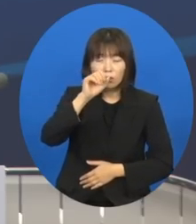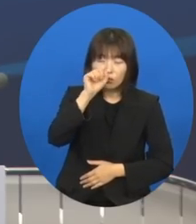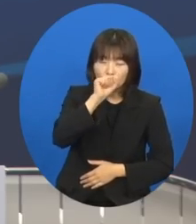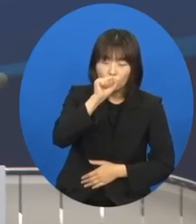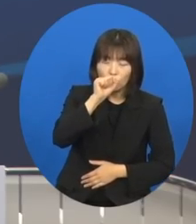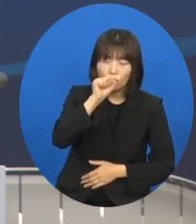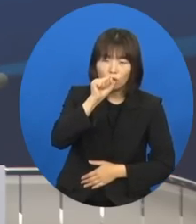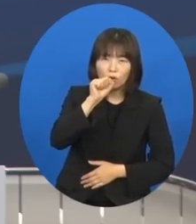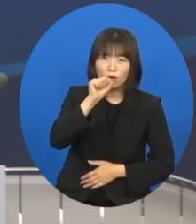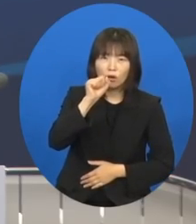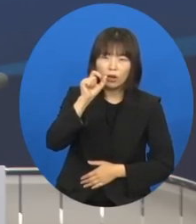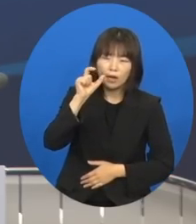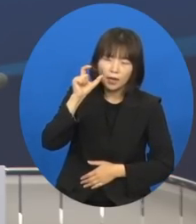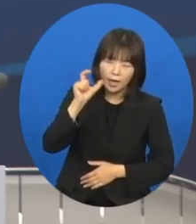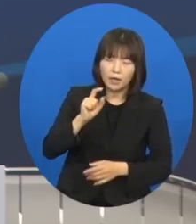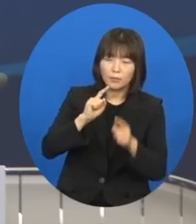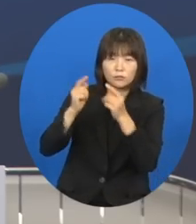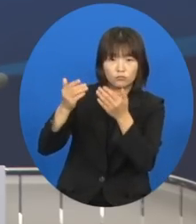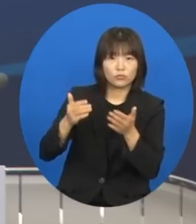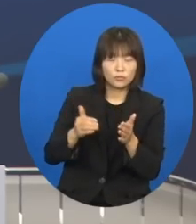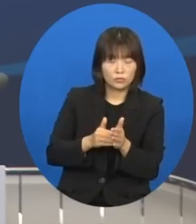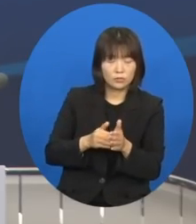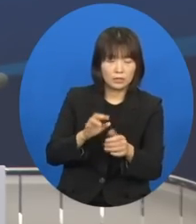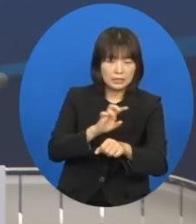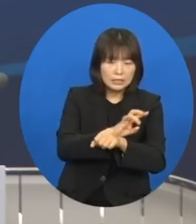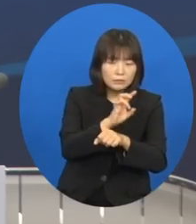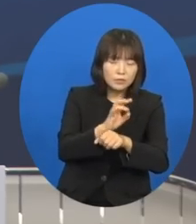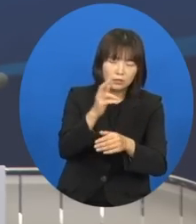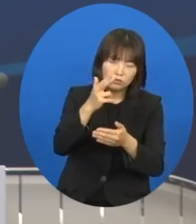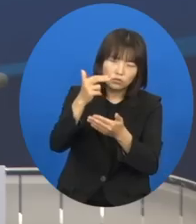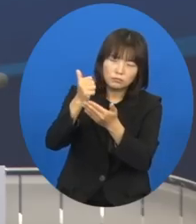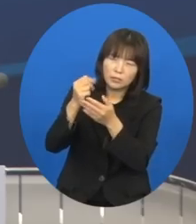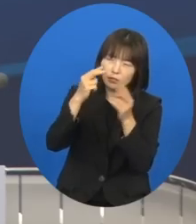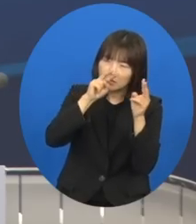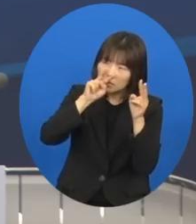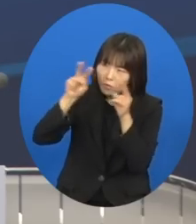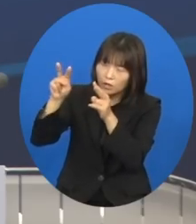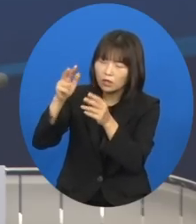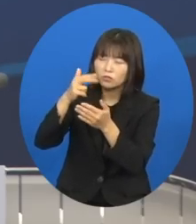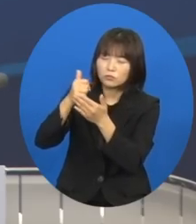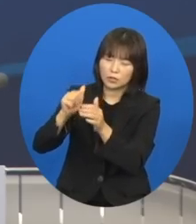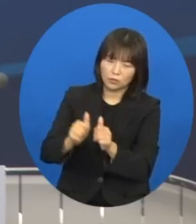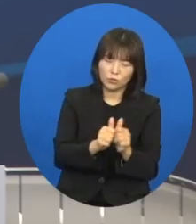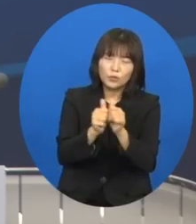매번 강조해 주셨어요. 24시간 주만 바라보라. 주와 동행하라.